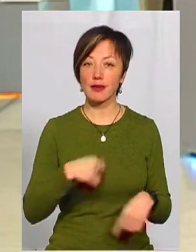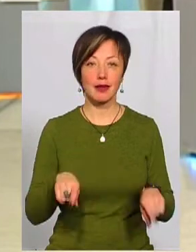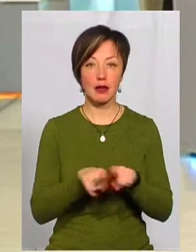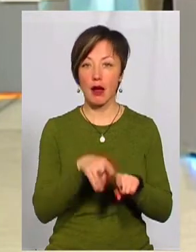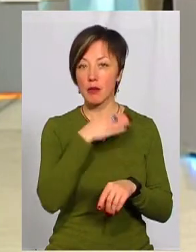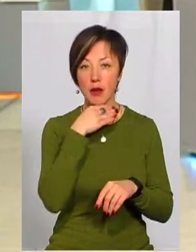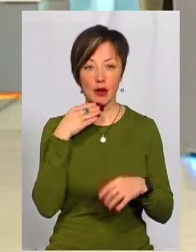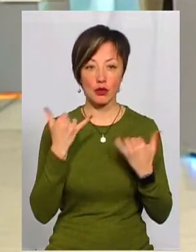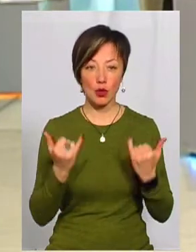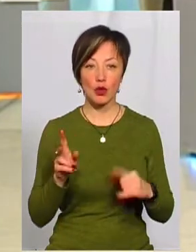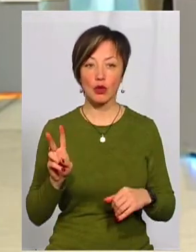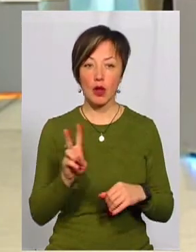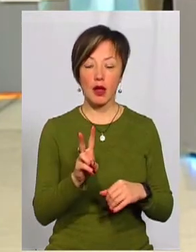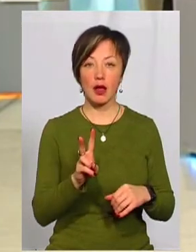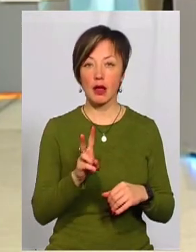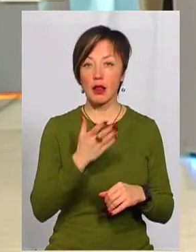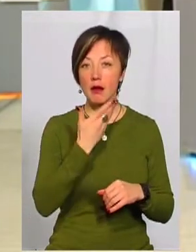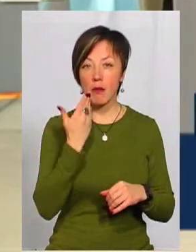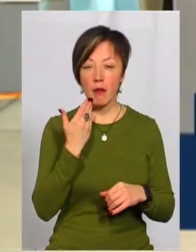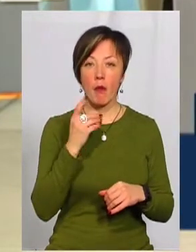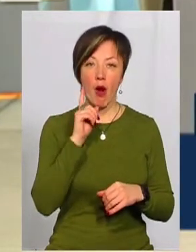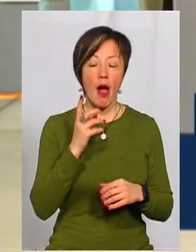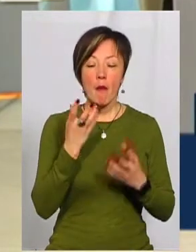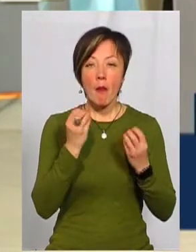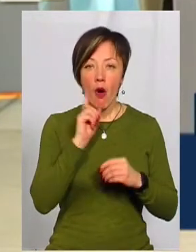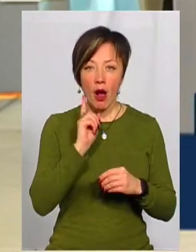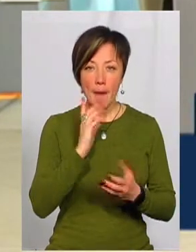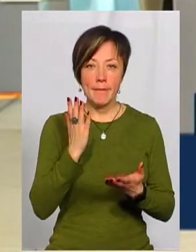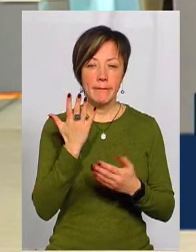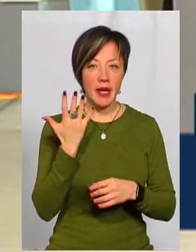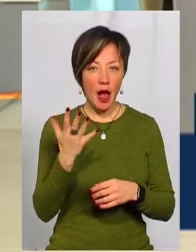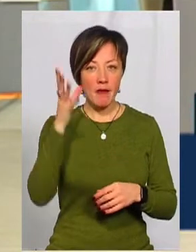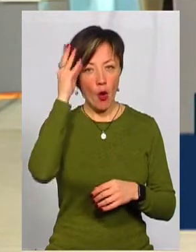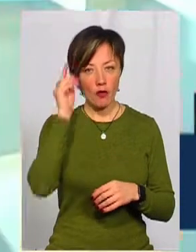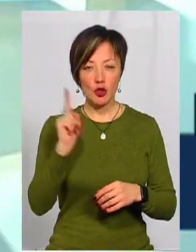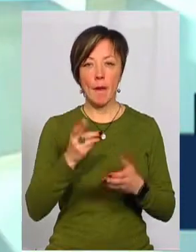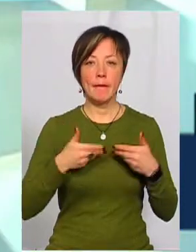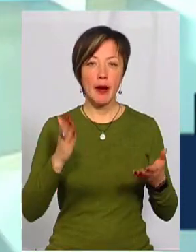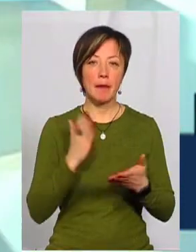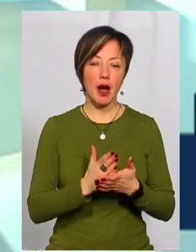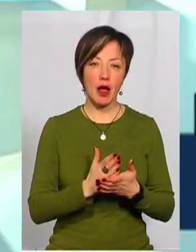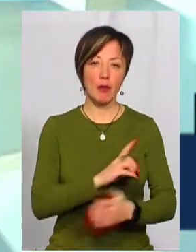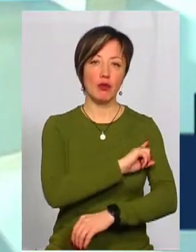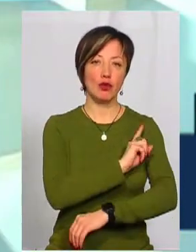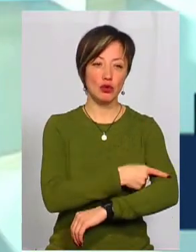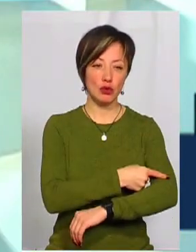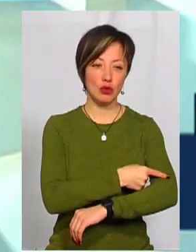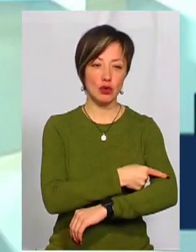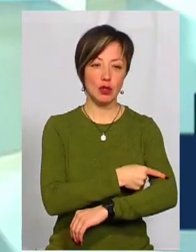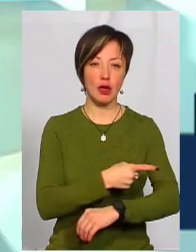так багато сьогодні тролейбусів, ми маємо їх поки що 5. І враховуючи те, що ми маємо досить